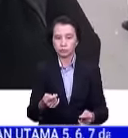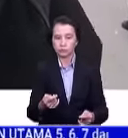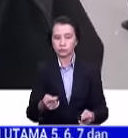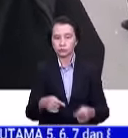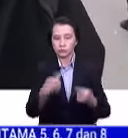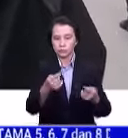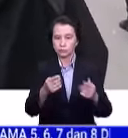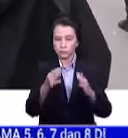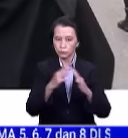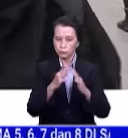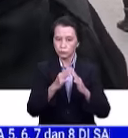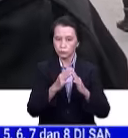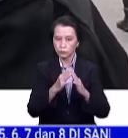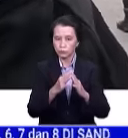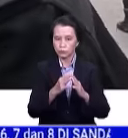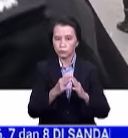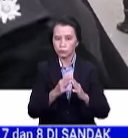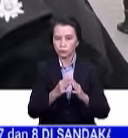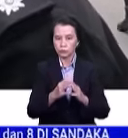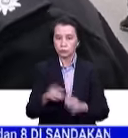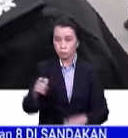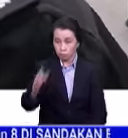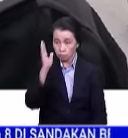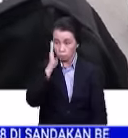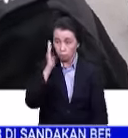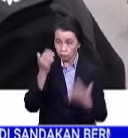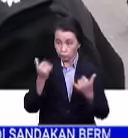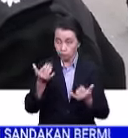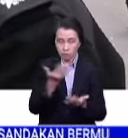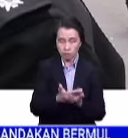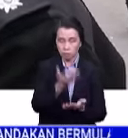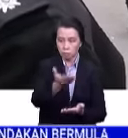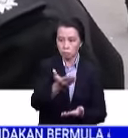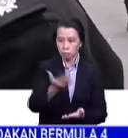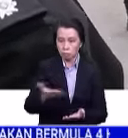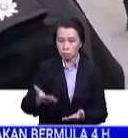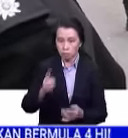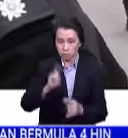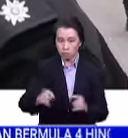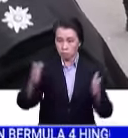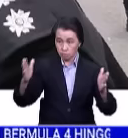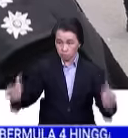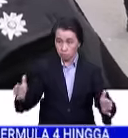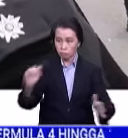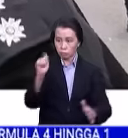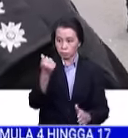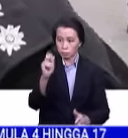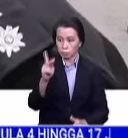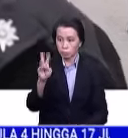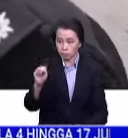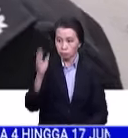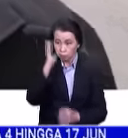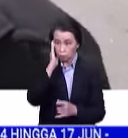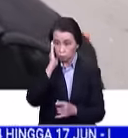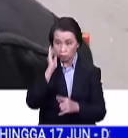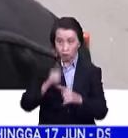nak pasang balik rumah. Ya, saya tahu kan, sekarang nak beli barang pun mesti dalam lingkung kan, radius 10 km, tahu kan?